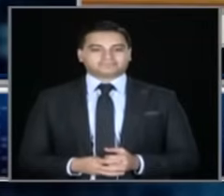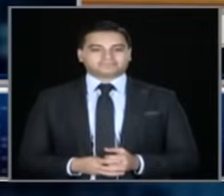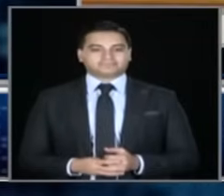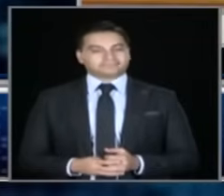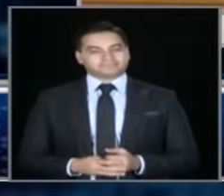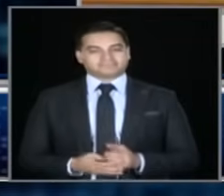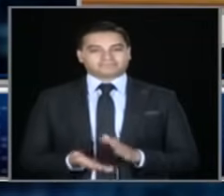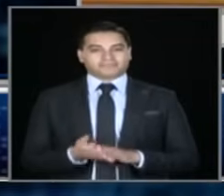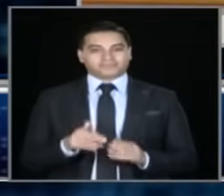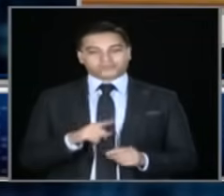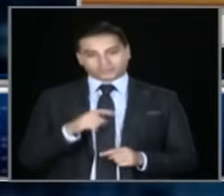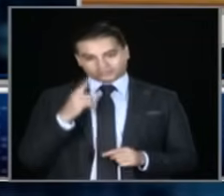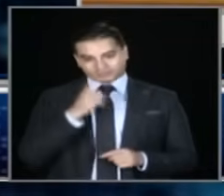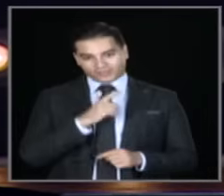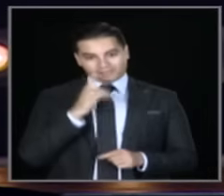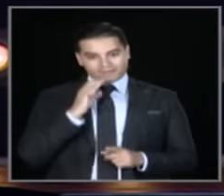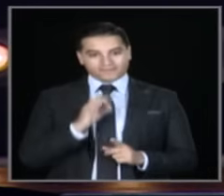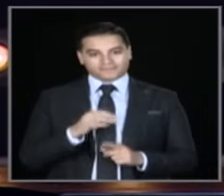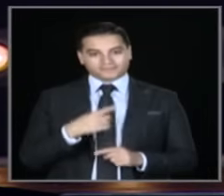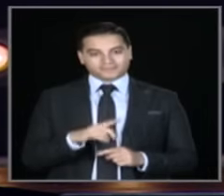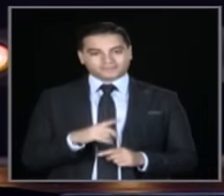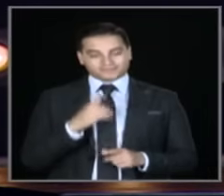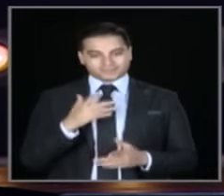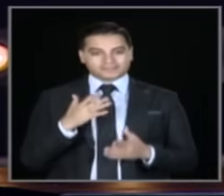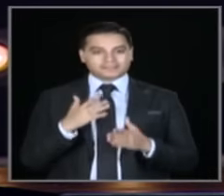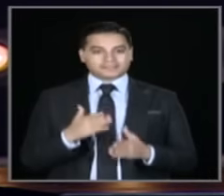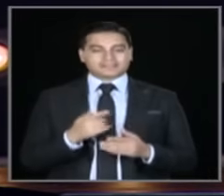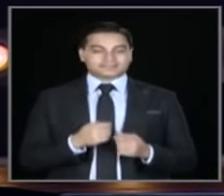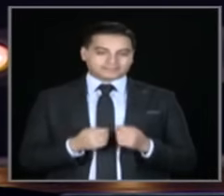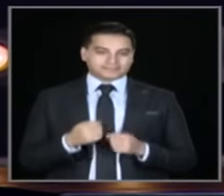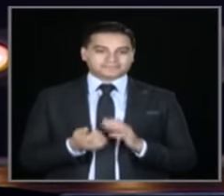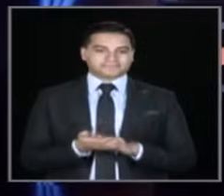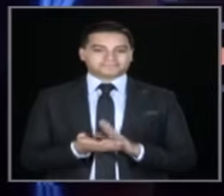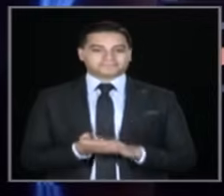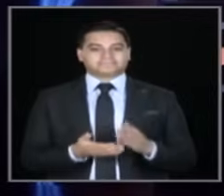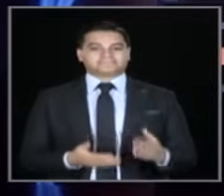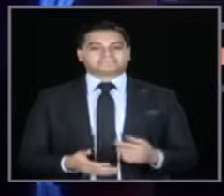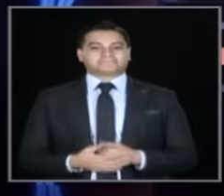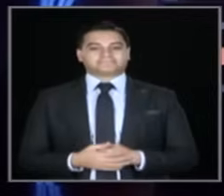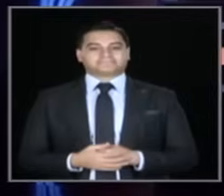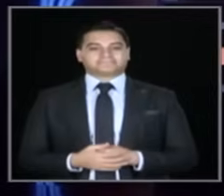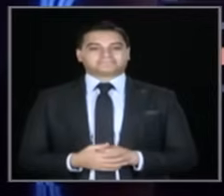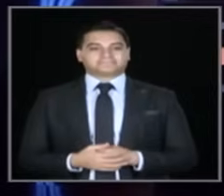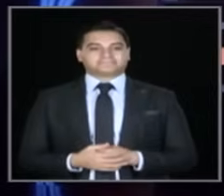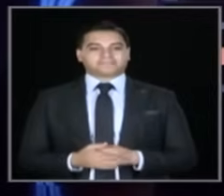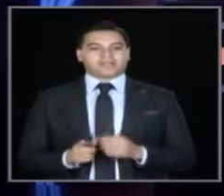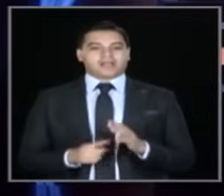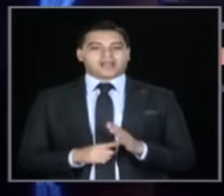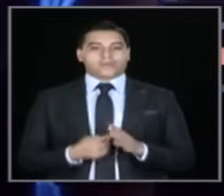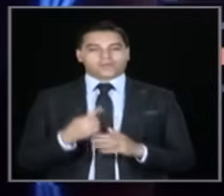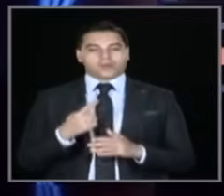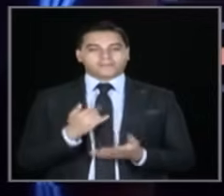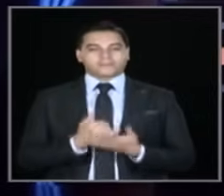برافو عليكي، سؤال صعب جدا يا مريم، احتاجتي تركزي، برافو عليكي. كانت أول